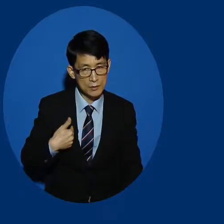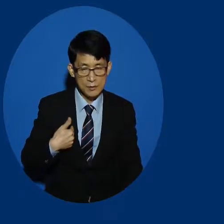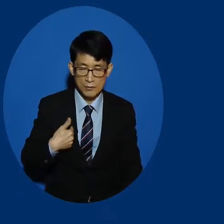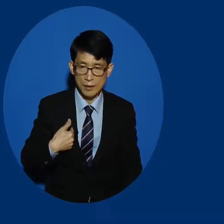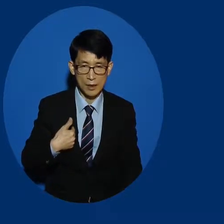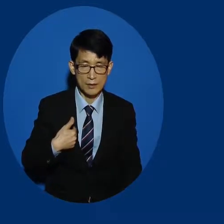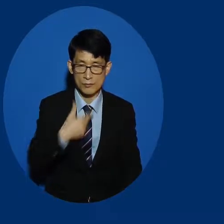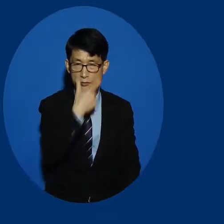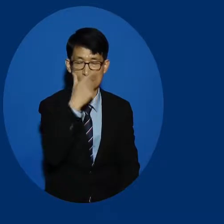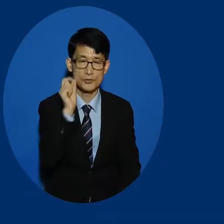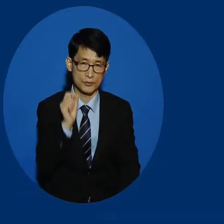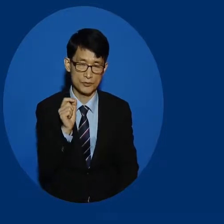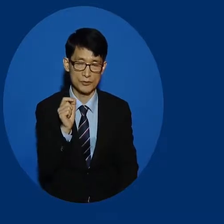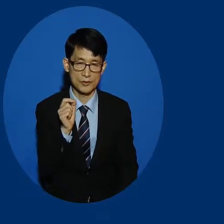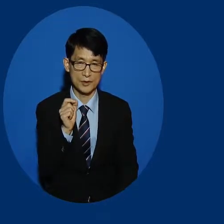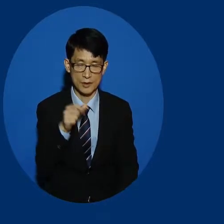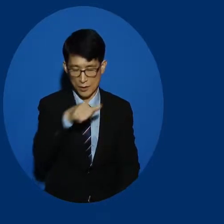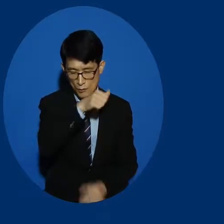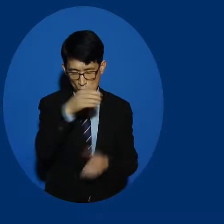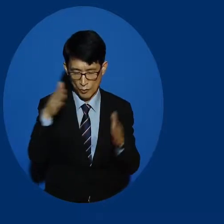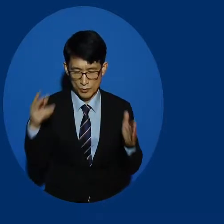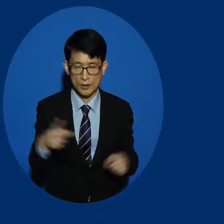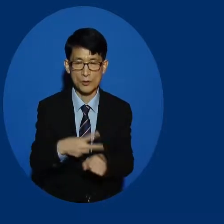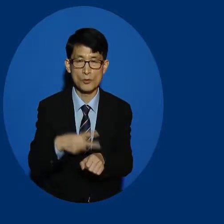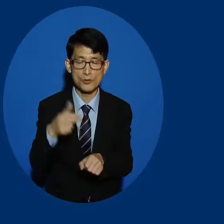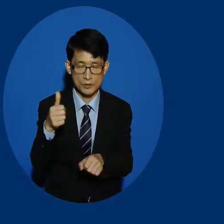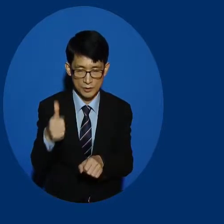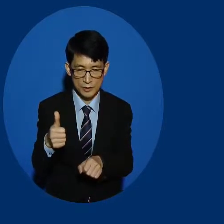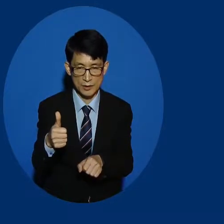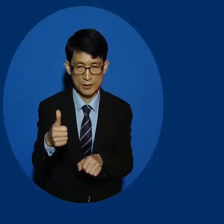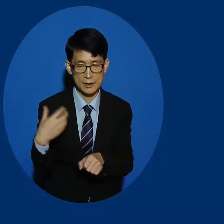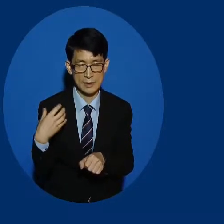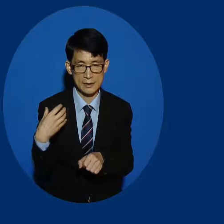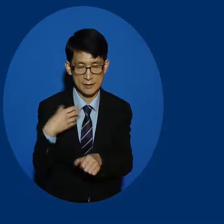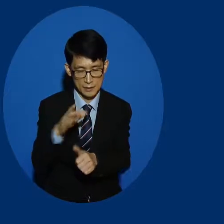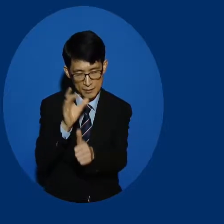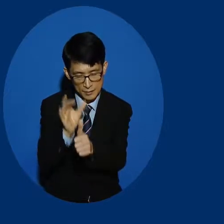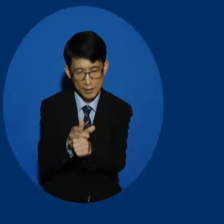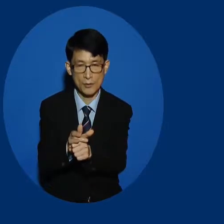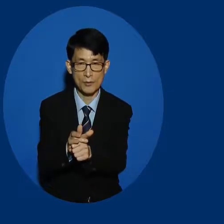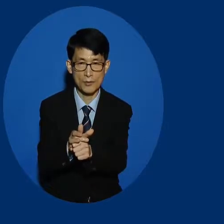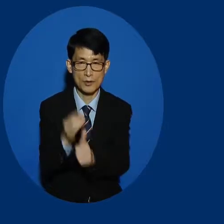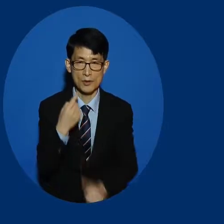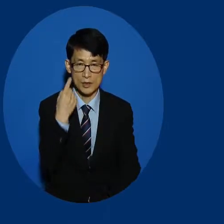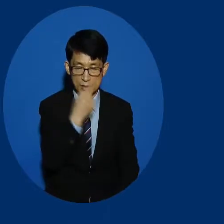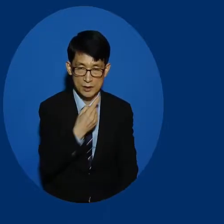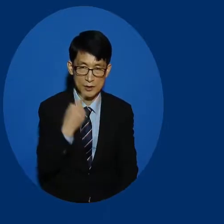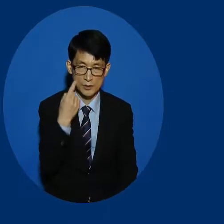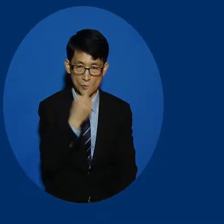이 평생교육사를 의무적으로 배치하고 그 인원에 대한